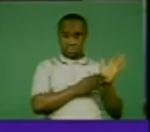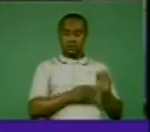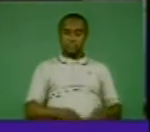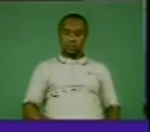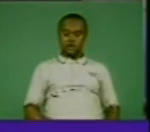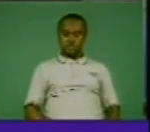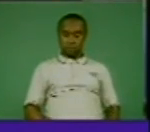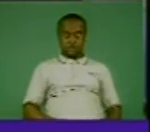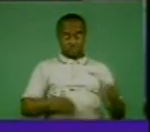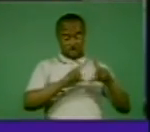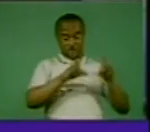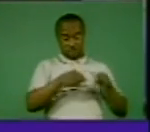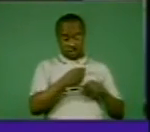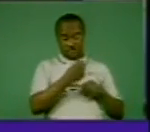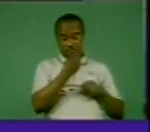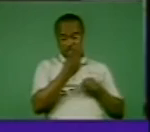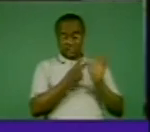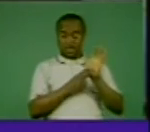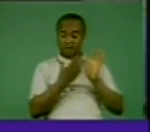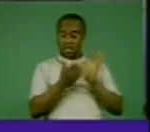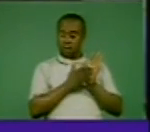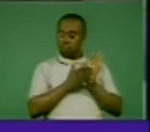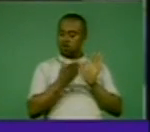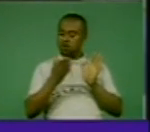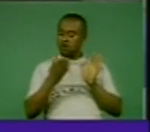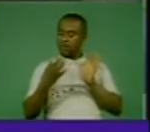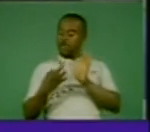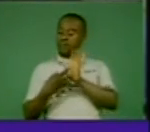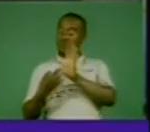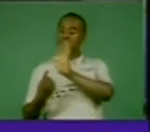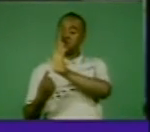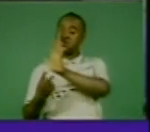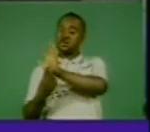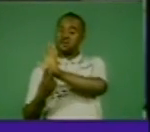ibara ya 275 hadi ibara ya 287